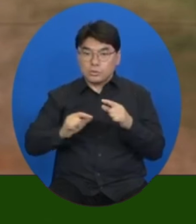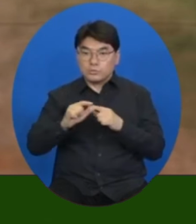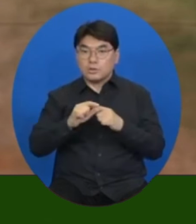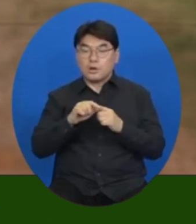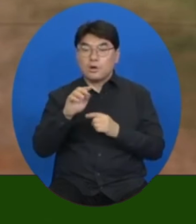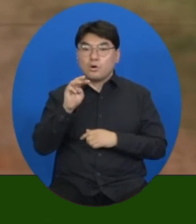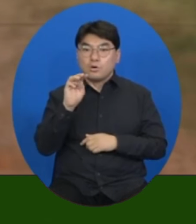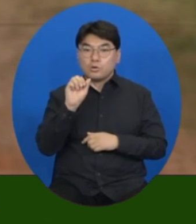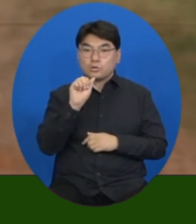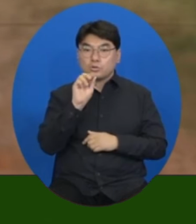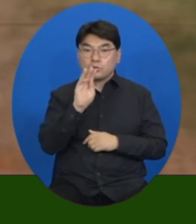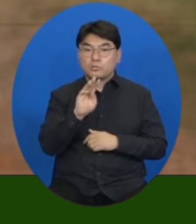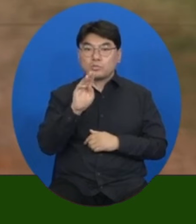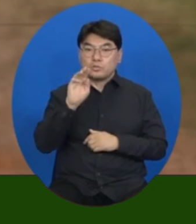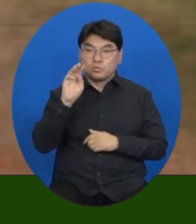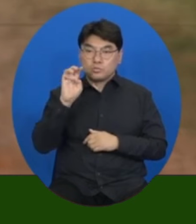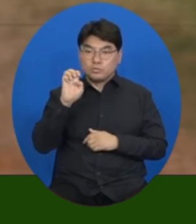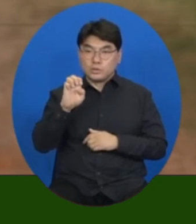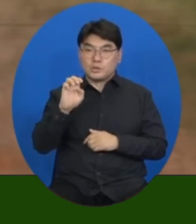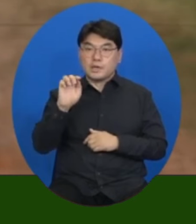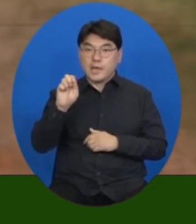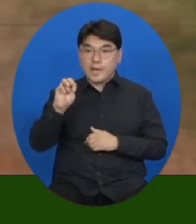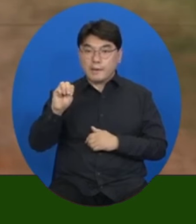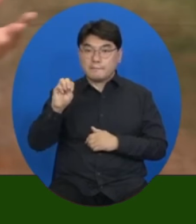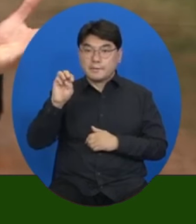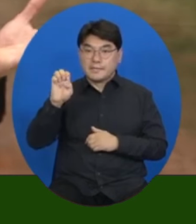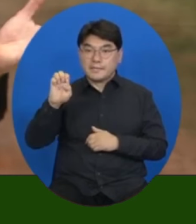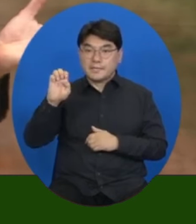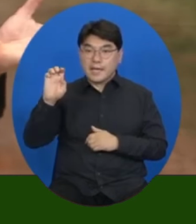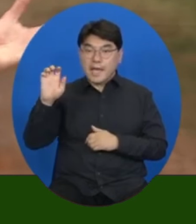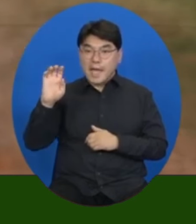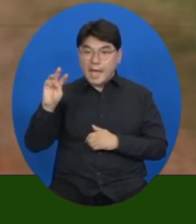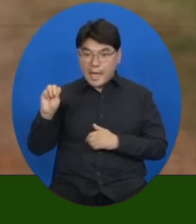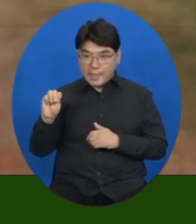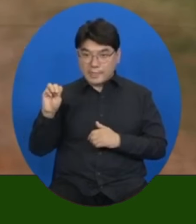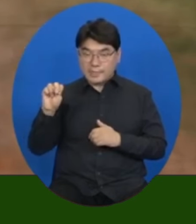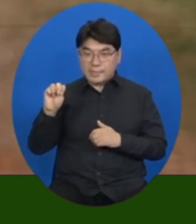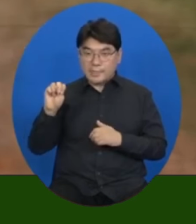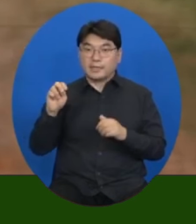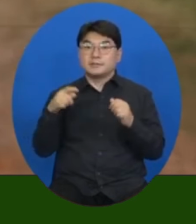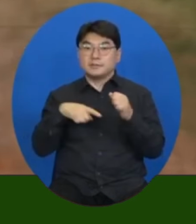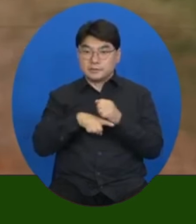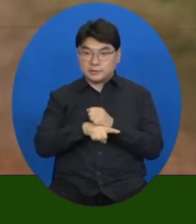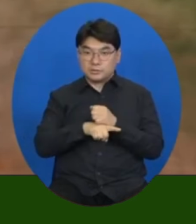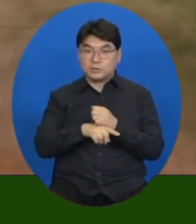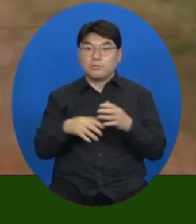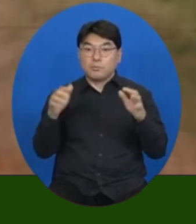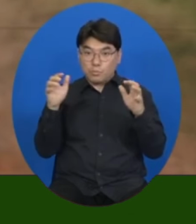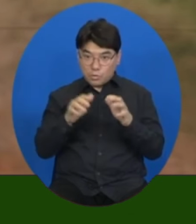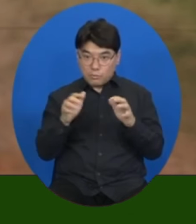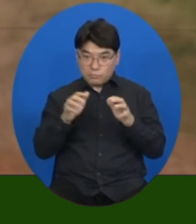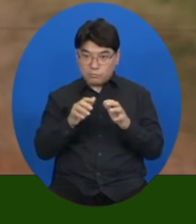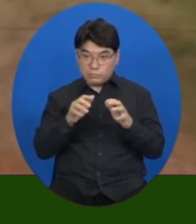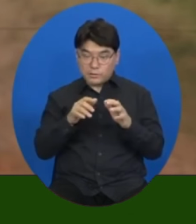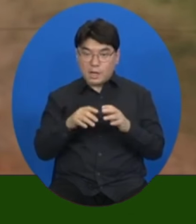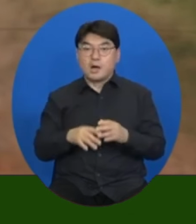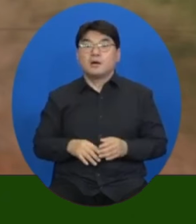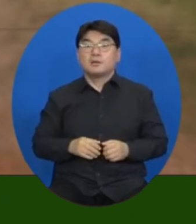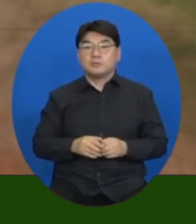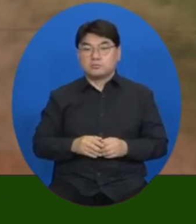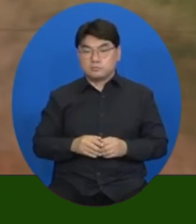위을 넣 겁니다 왜요 어 이제는 다 평등하게 살아야 되지 않느냐 그러 아멘이 그런 의미가